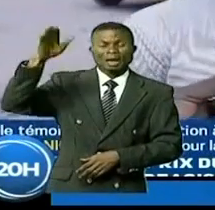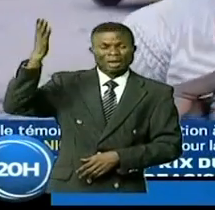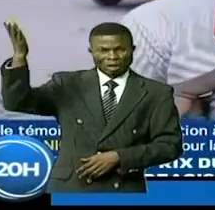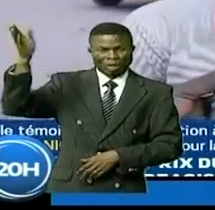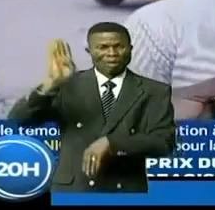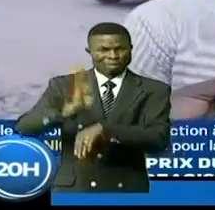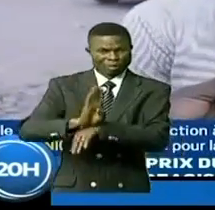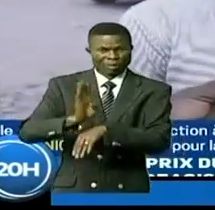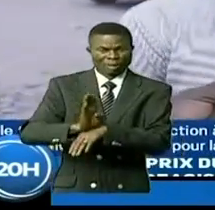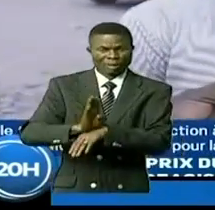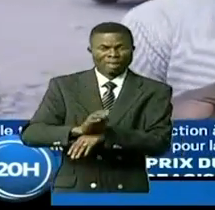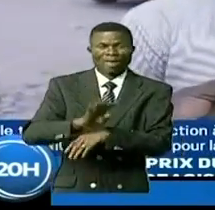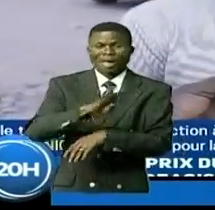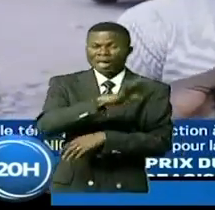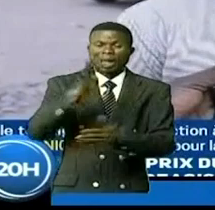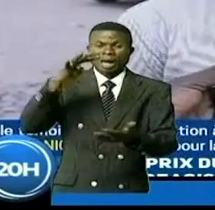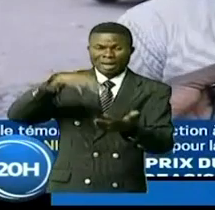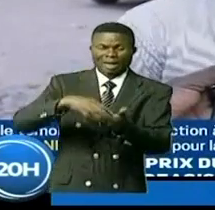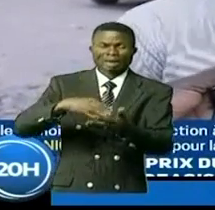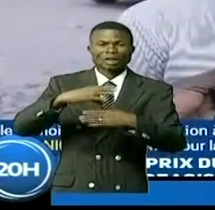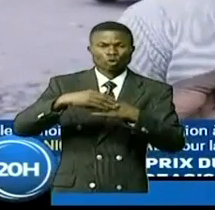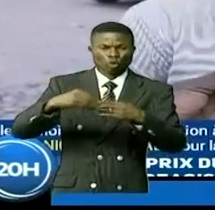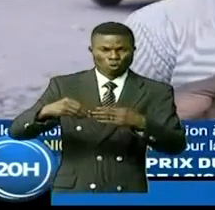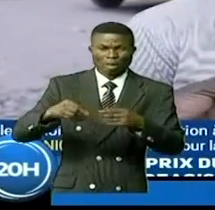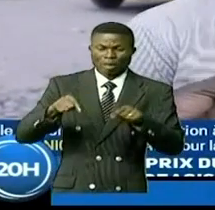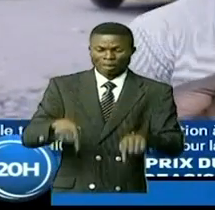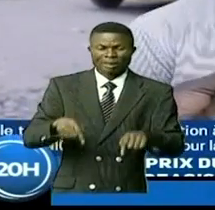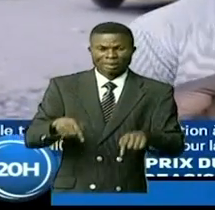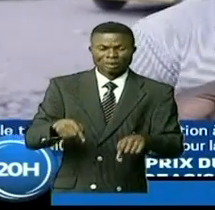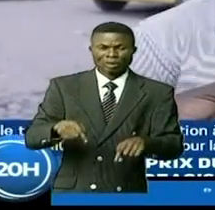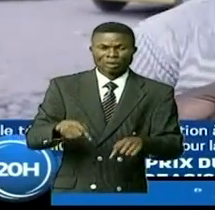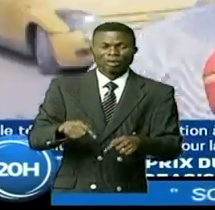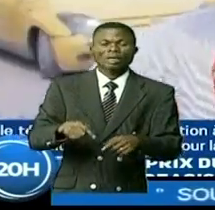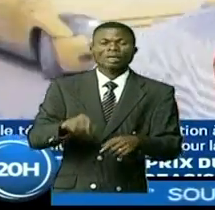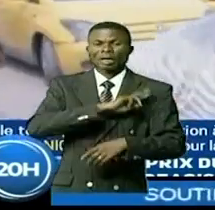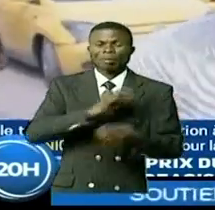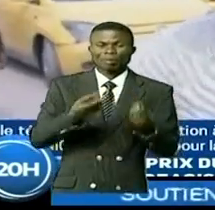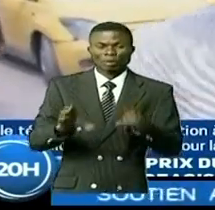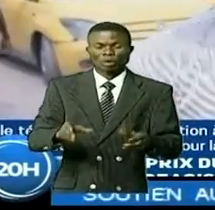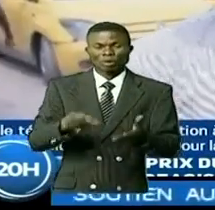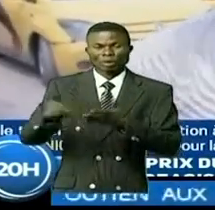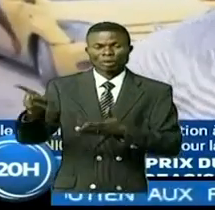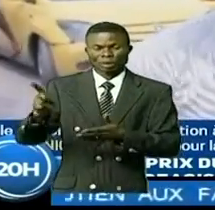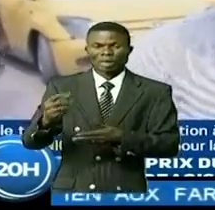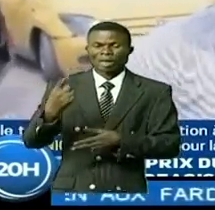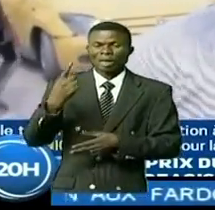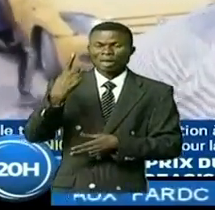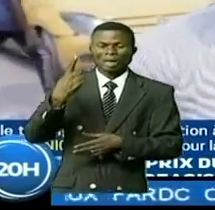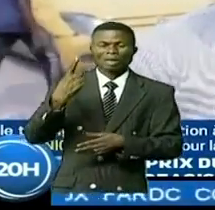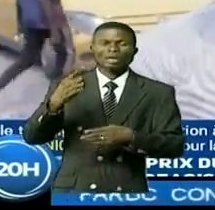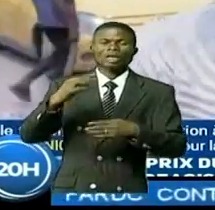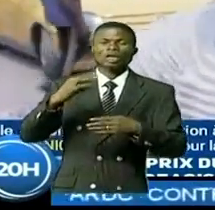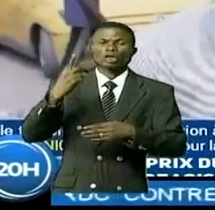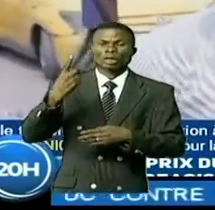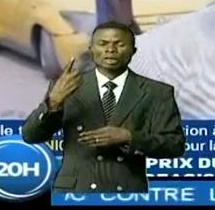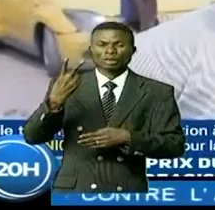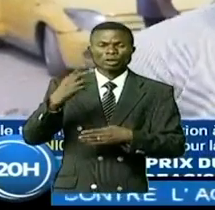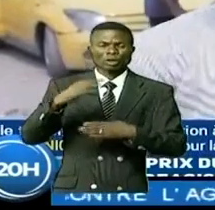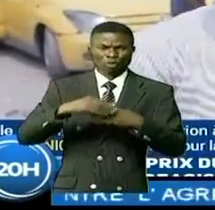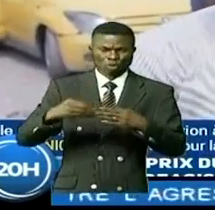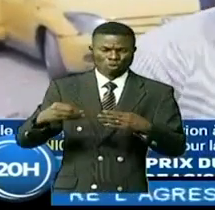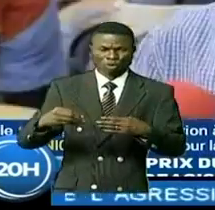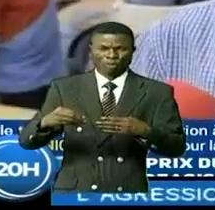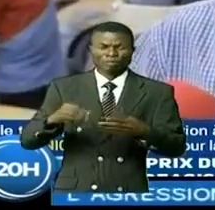litre se vend à 4 dollars, alors que chez nous, en RDC, nous en sommes encore à moins de 2 dollars.